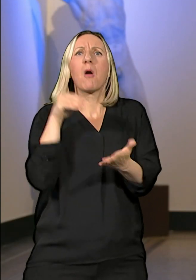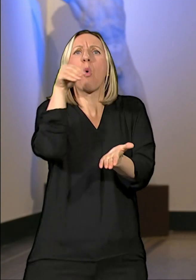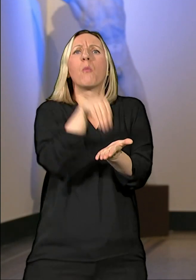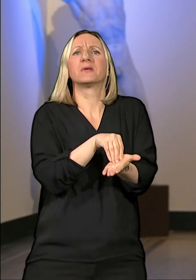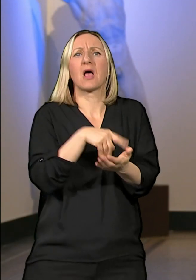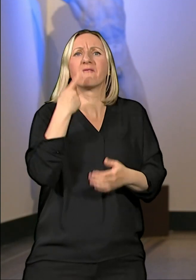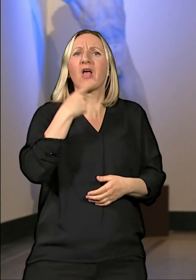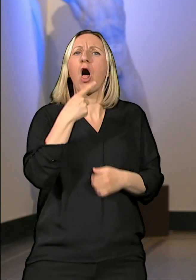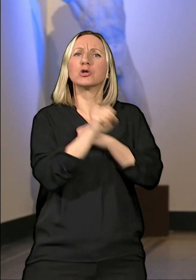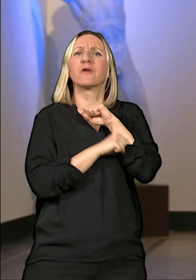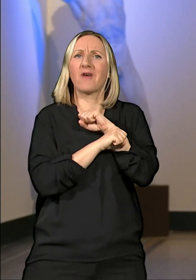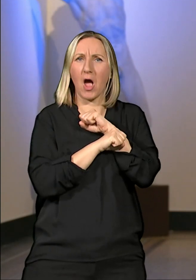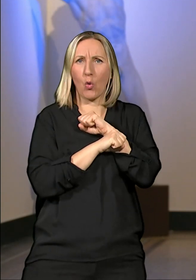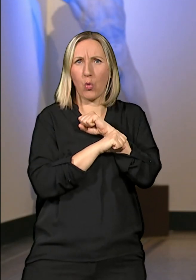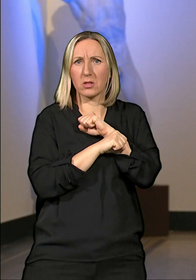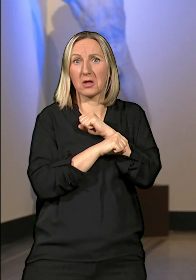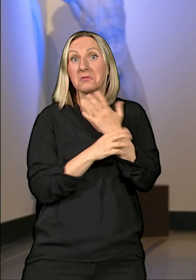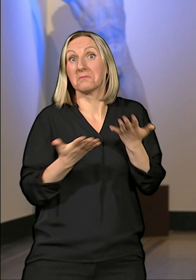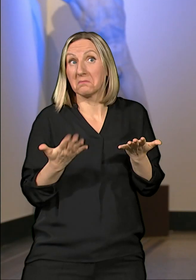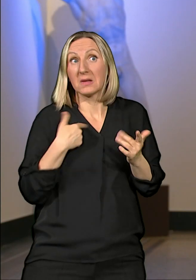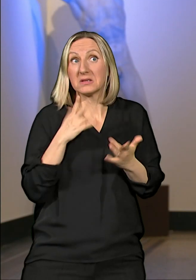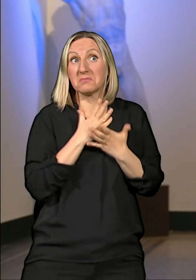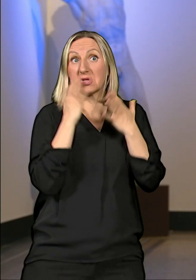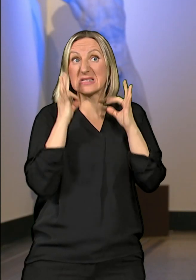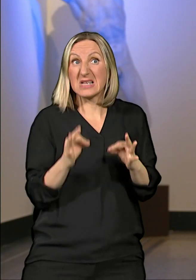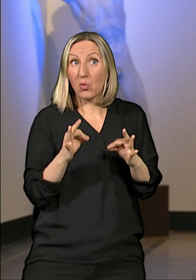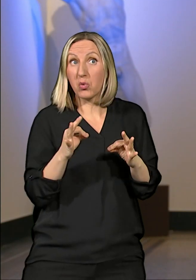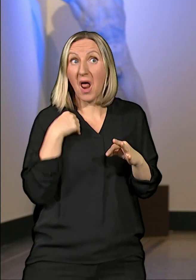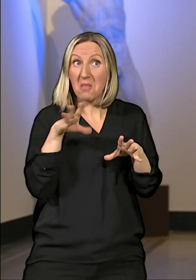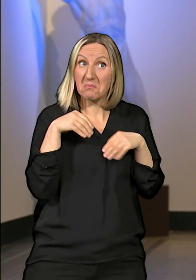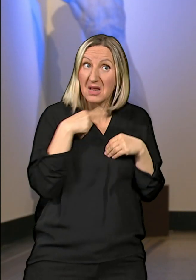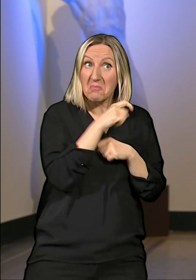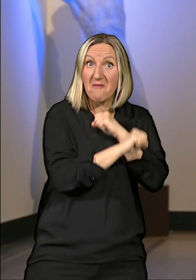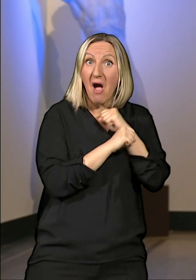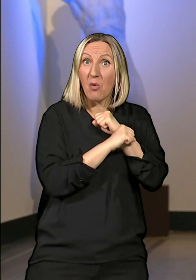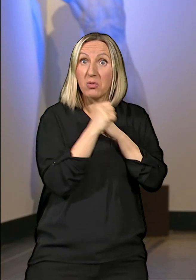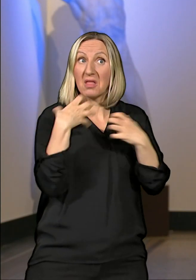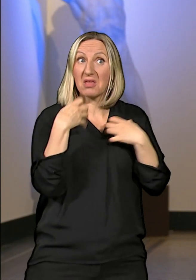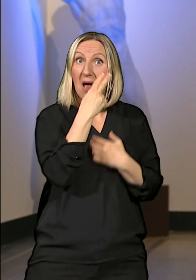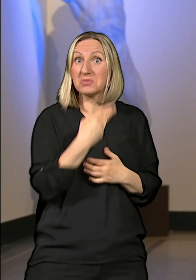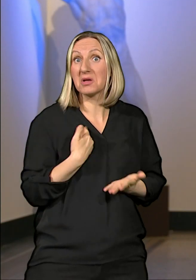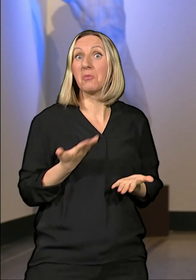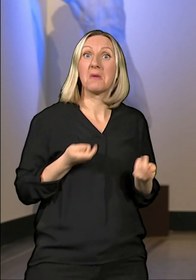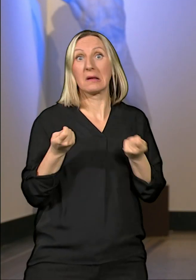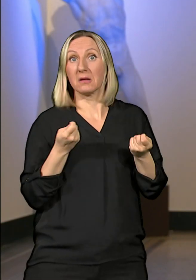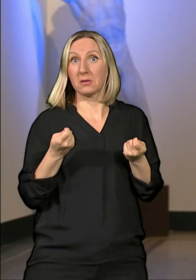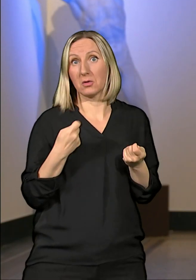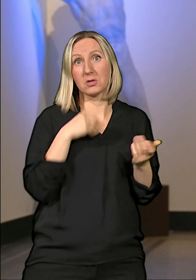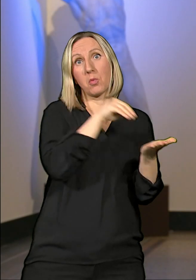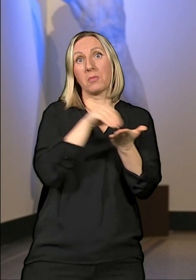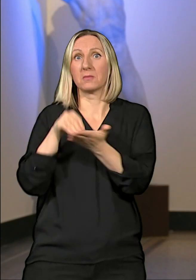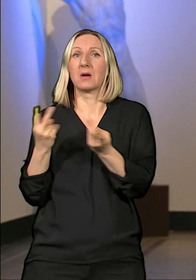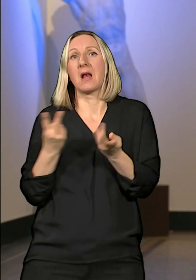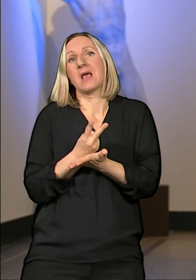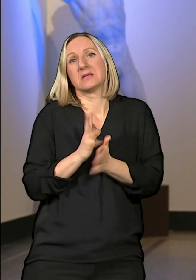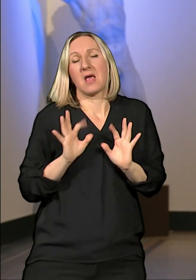tim filološki fakultet, zato što nisam bio siguran da ću biti primljen. Ali to je za mene